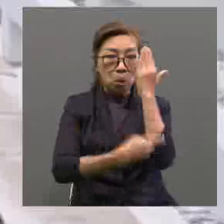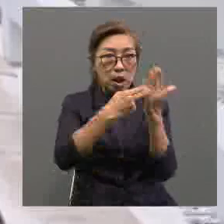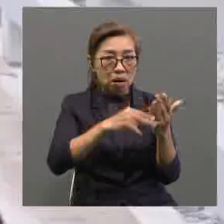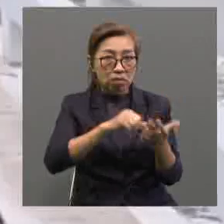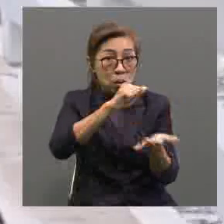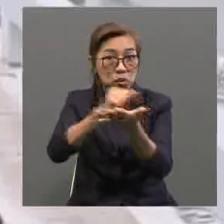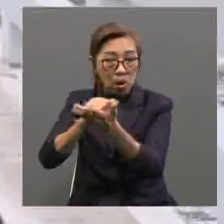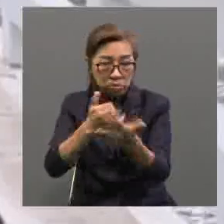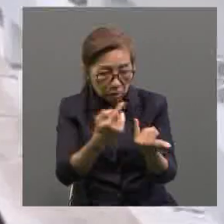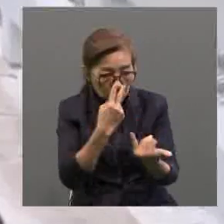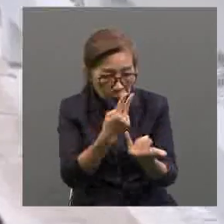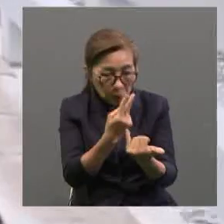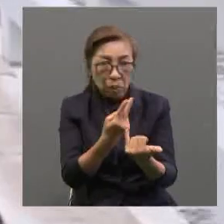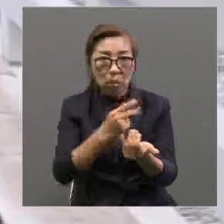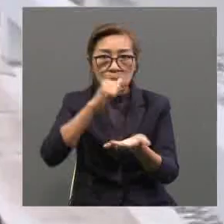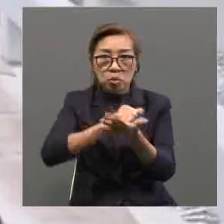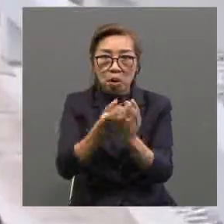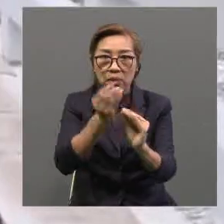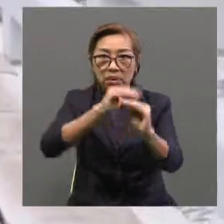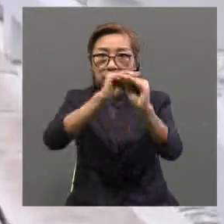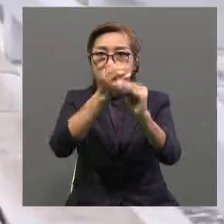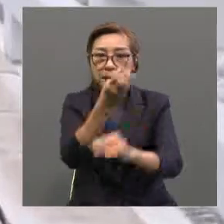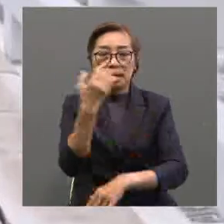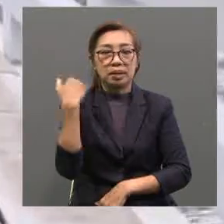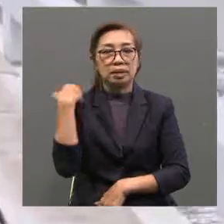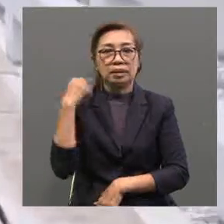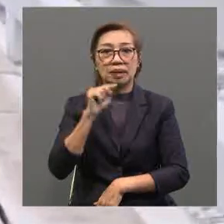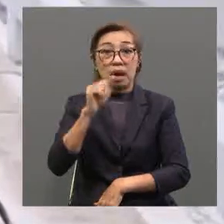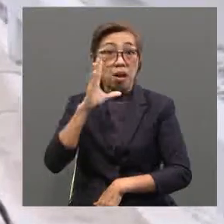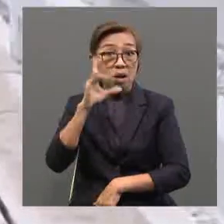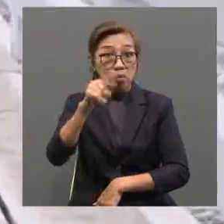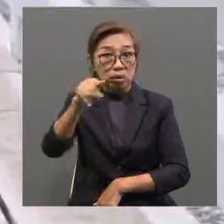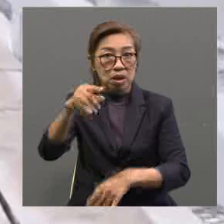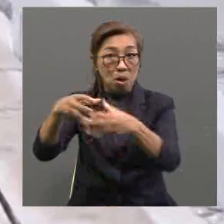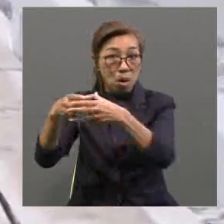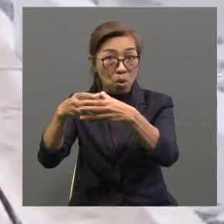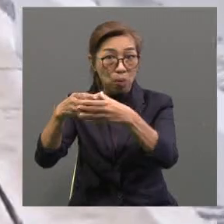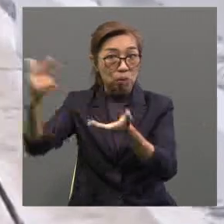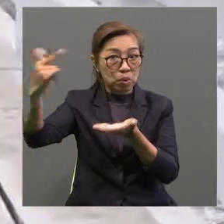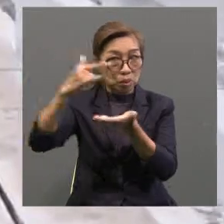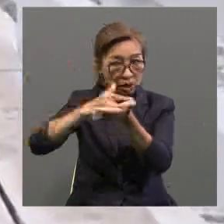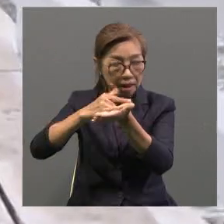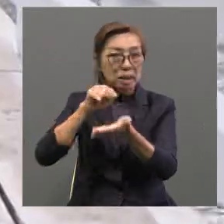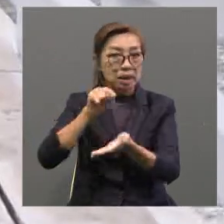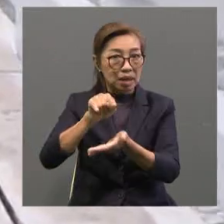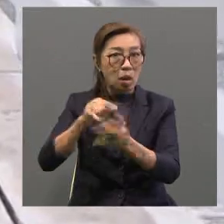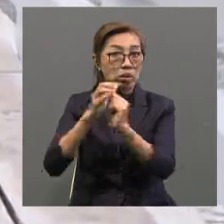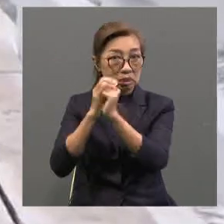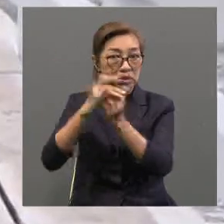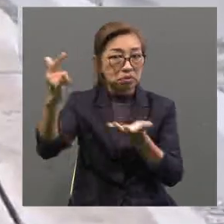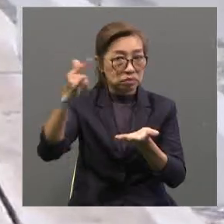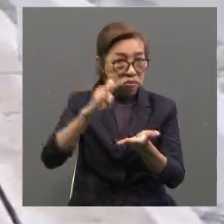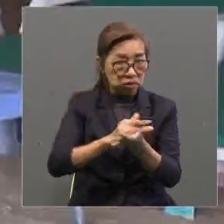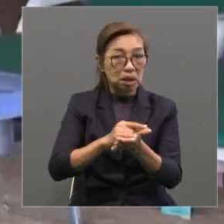แรมที่ตอนนี้เข้ามาเพิ่มขึ้นอย่างต่อเนื่องนะครับซึ่งพรุ่งนี้ก็จะมามีเที่ยวบินอีกหนึ่งเที่ยวที่จะมาจากจีนมาลง